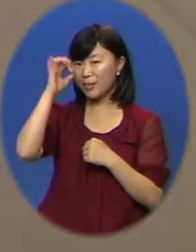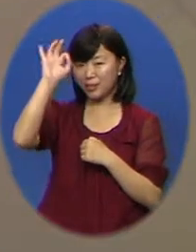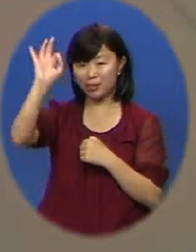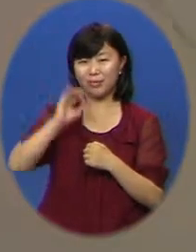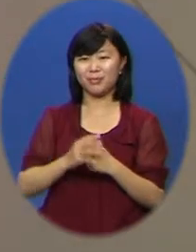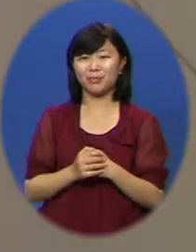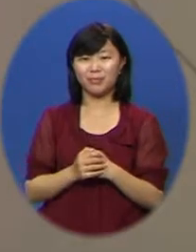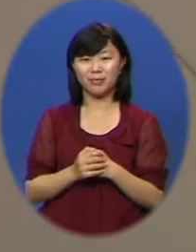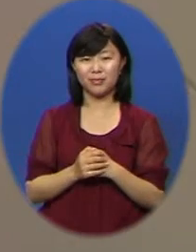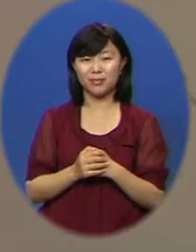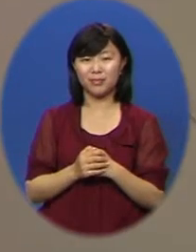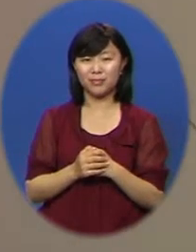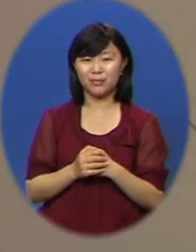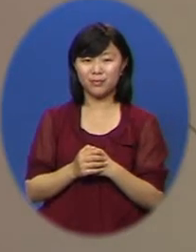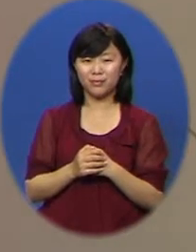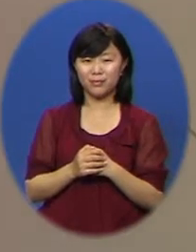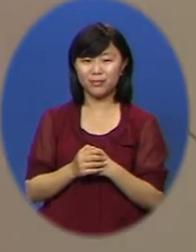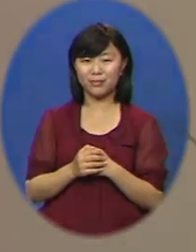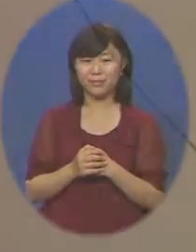했다.